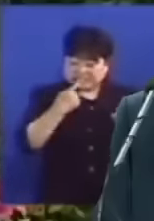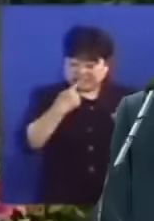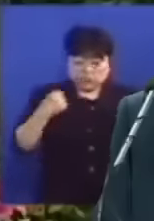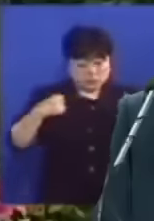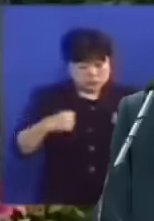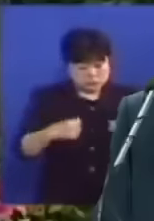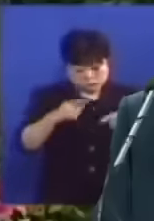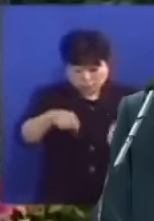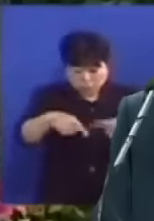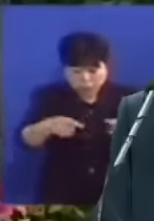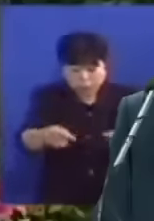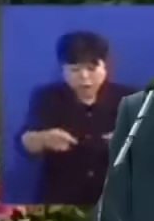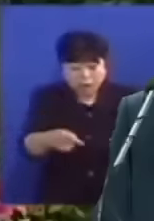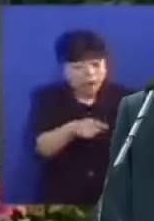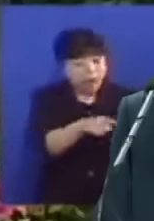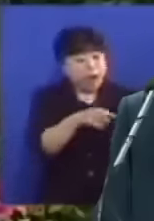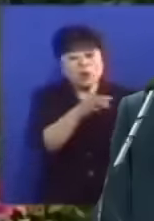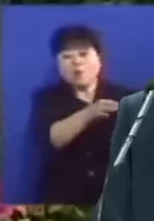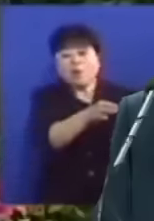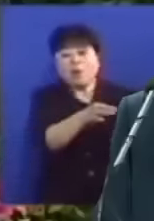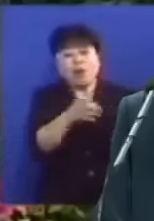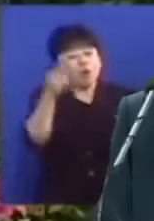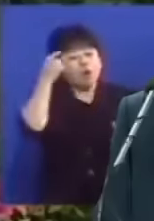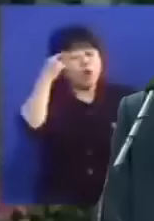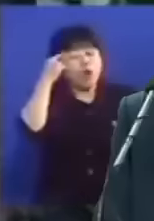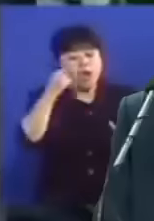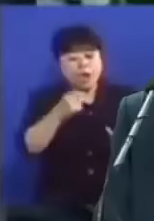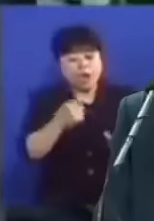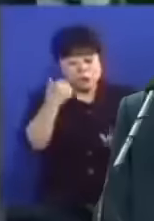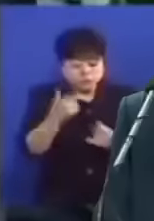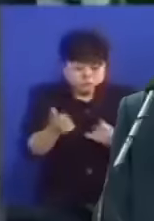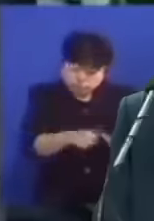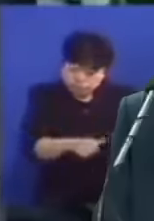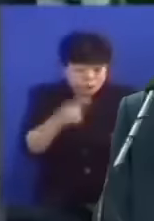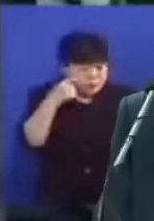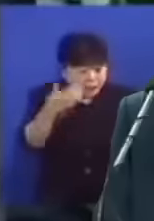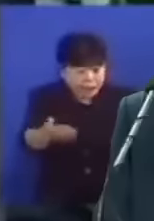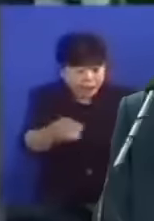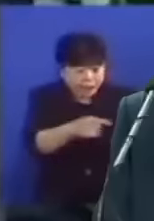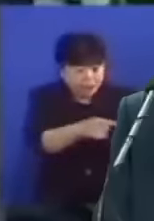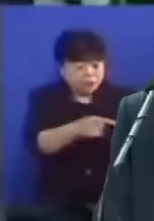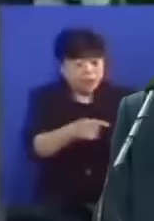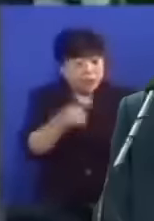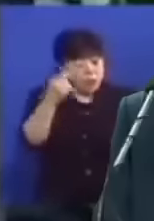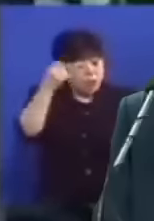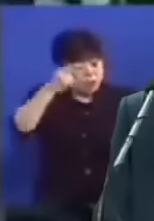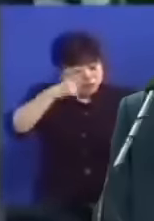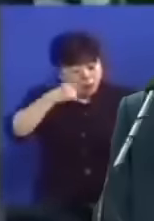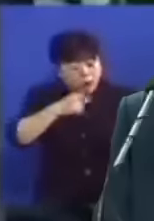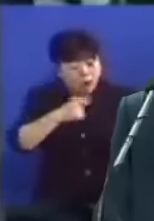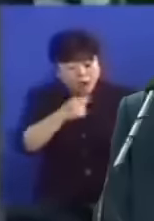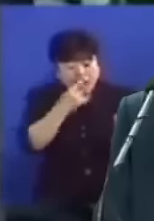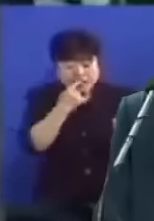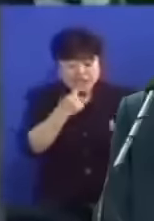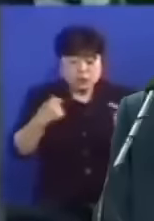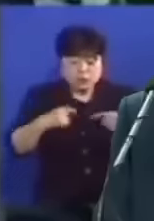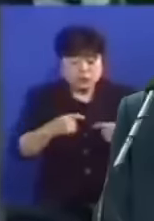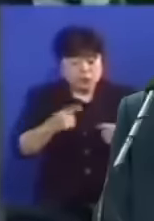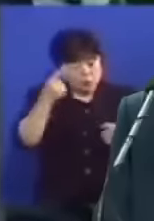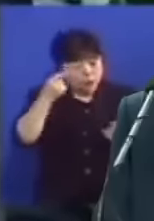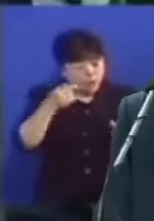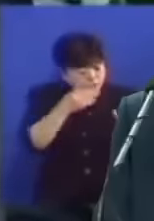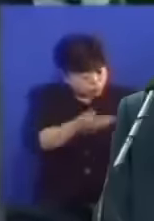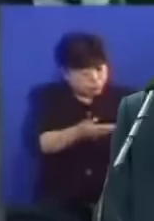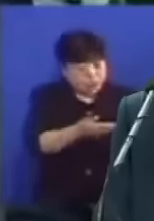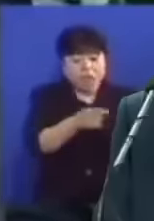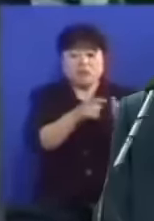말입니다. 아니 여보 무슨 일이 생겼어? 누가 돌아갔었어요? 왜 울면서 상복을 입고 들어옵니까?